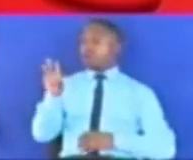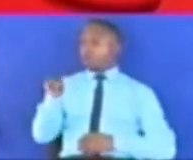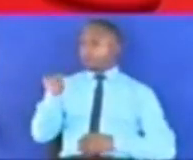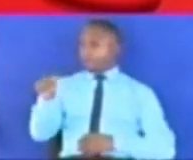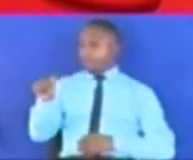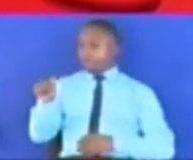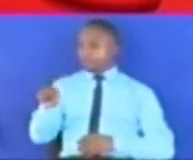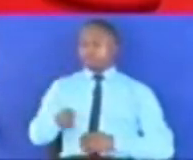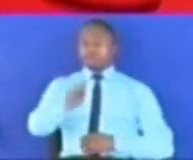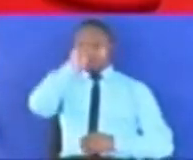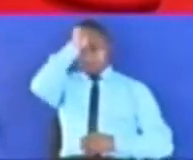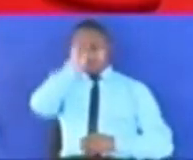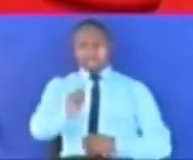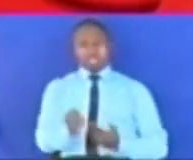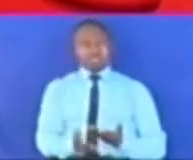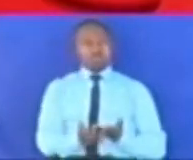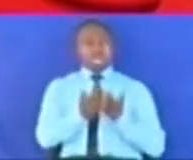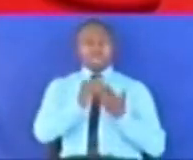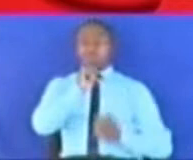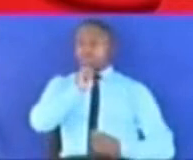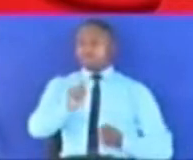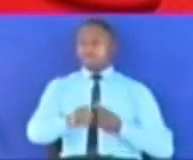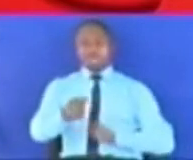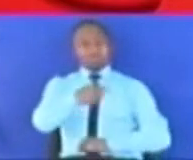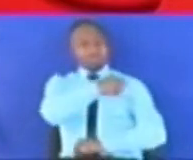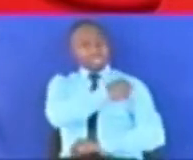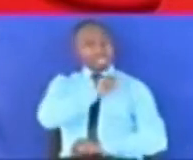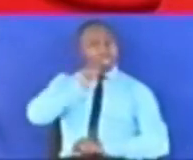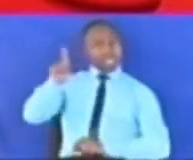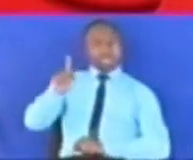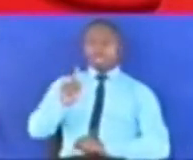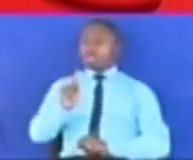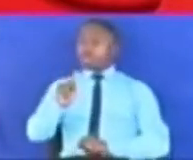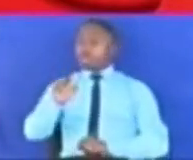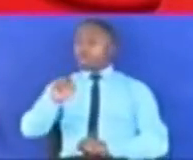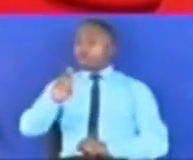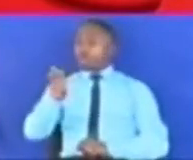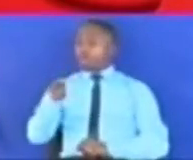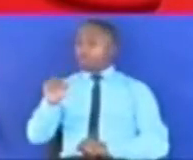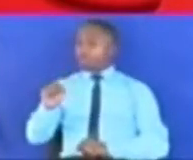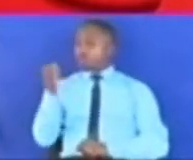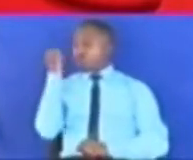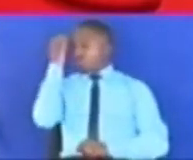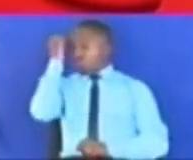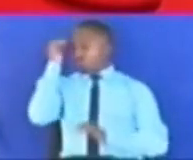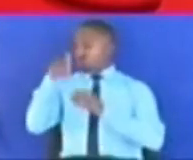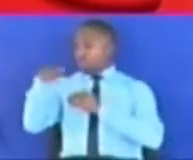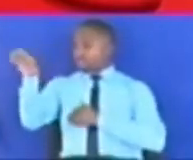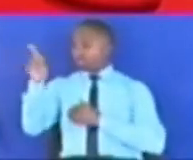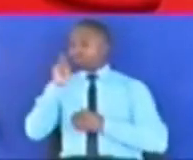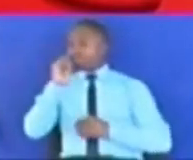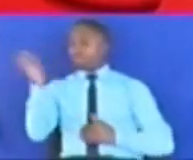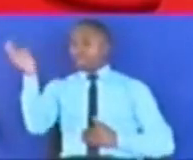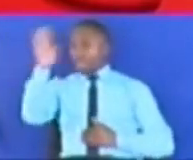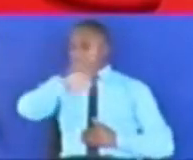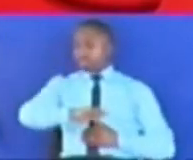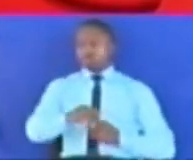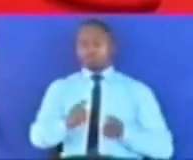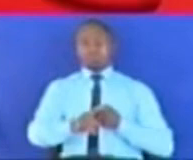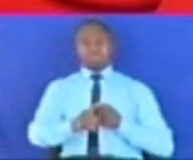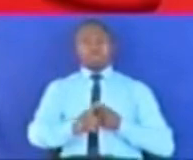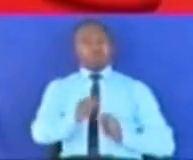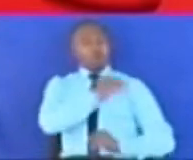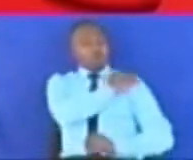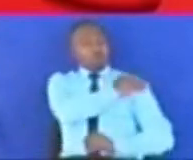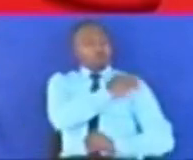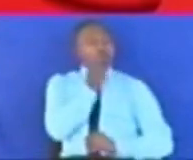Spika, hospitali ya Kahama wagonjwa wa nje kila siku wanaatendi wagonjwa